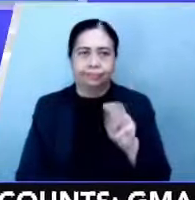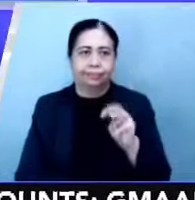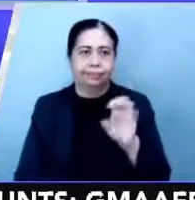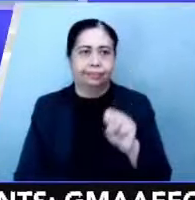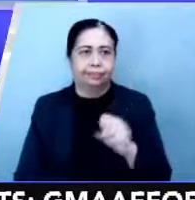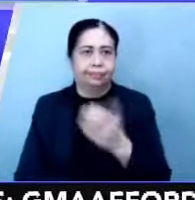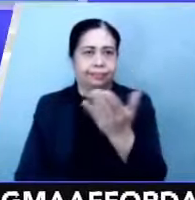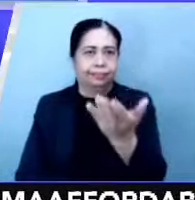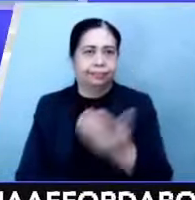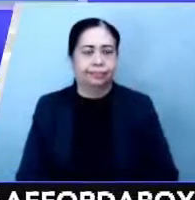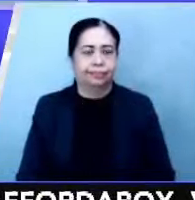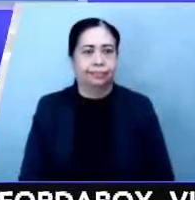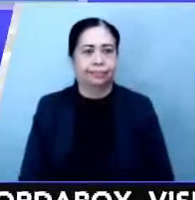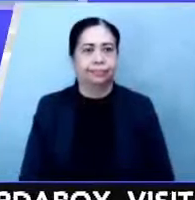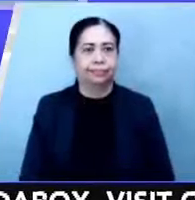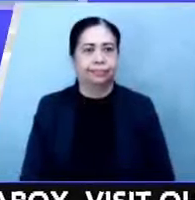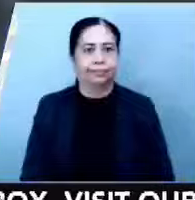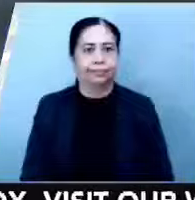James?